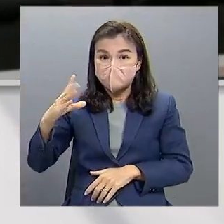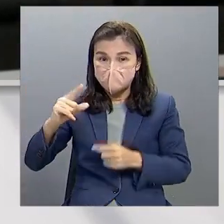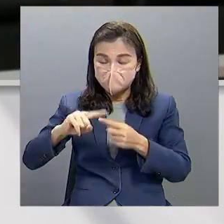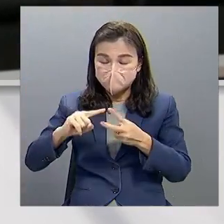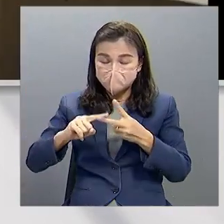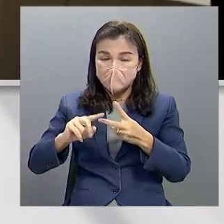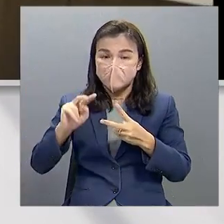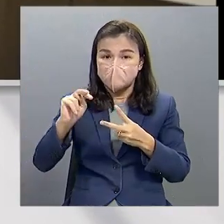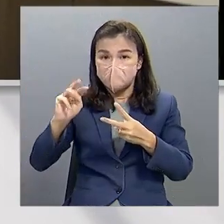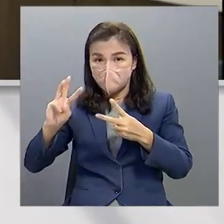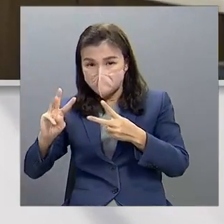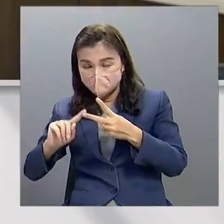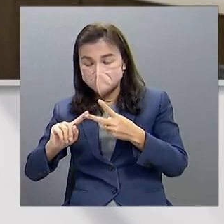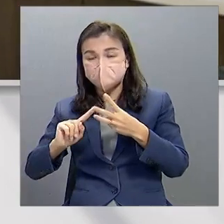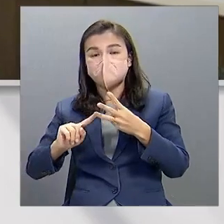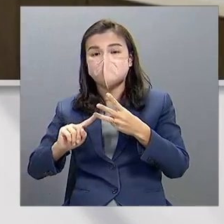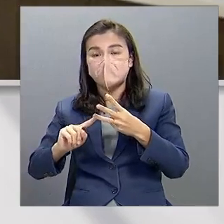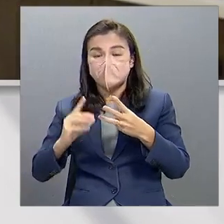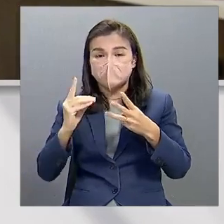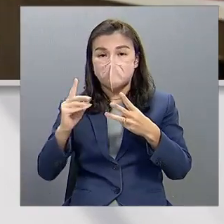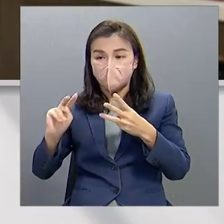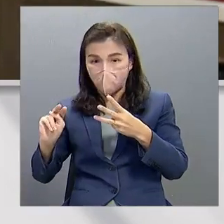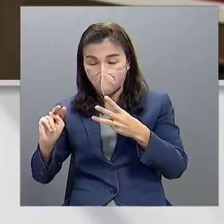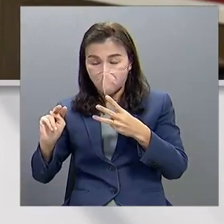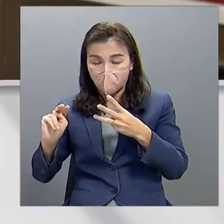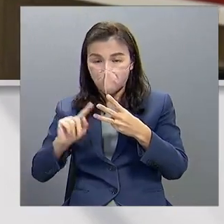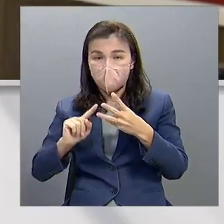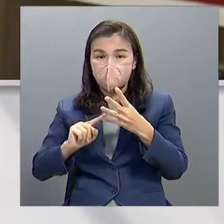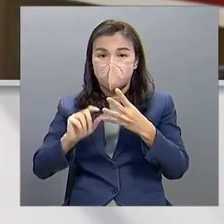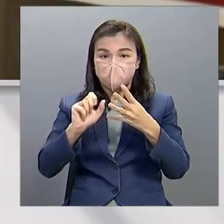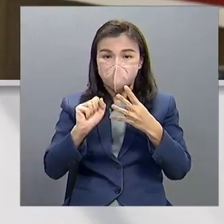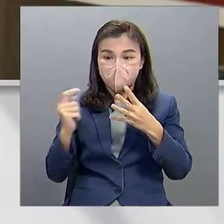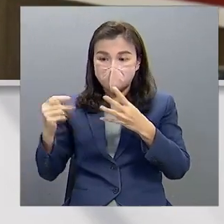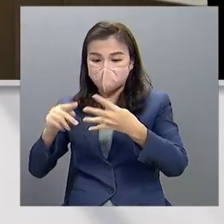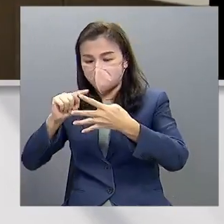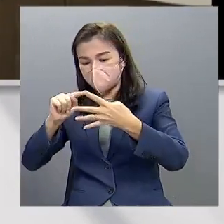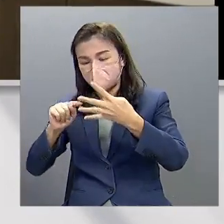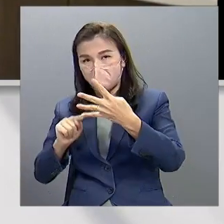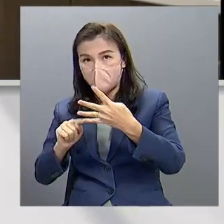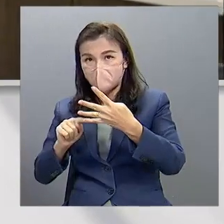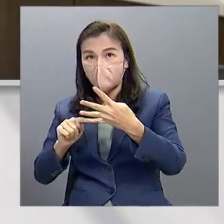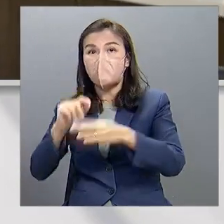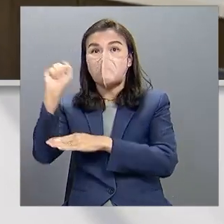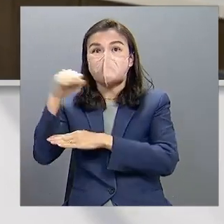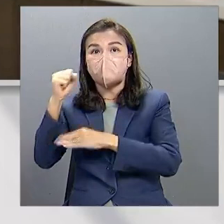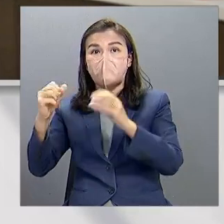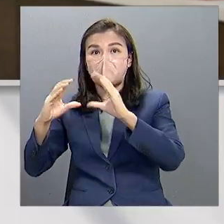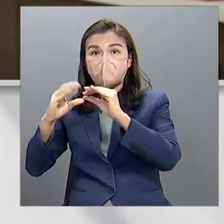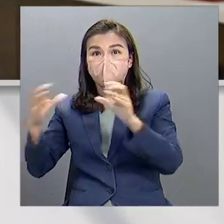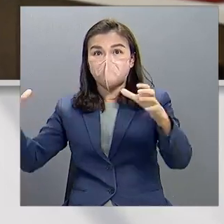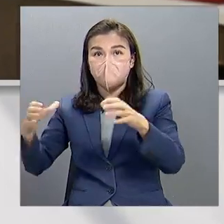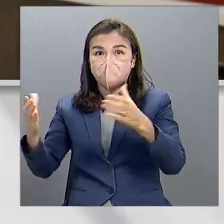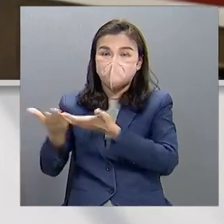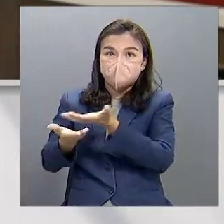รือดลภาคดำรงพิเดชแล้วก็สุรทินพิจารณ์ค่ะกลางห้องประชุมสภาดูเหมือนสีหน้าสิคะดูสีหน้าค่ะ